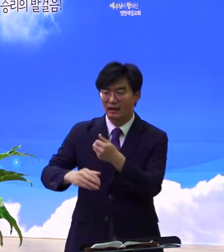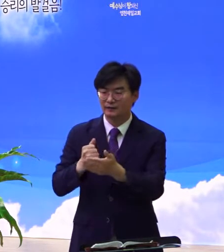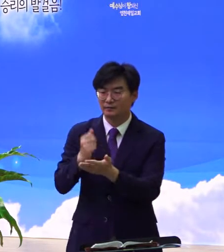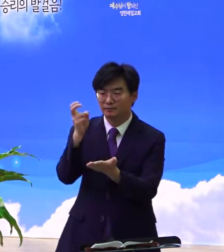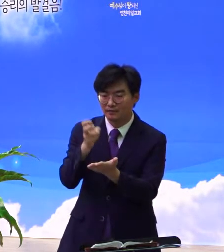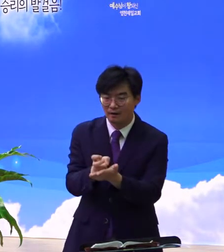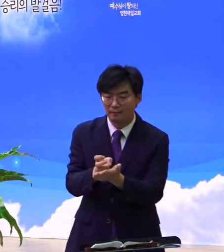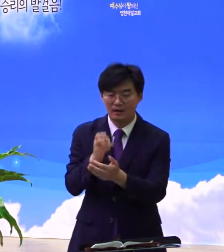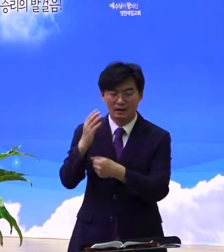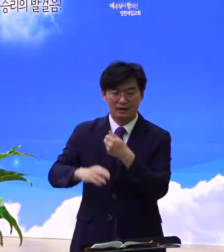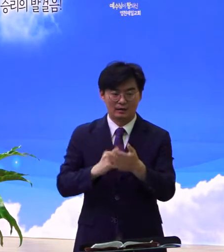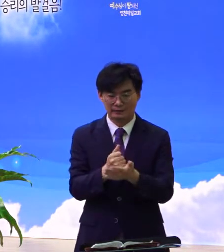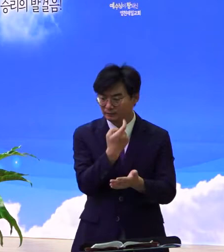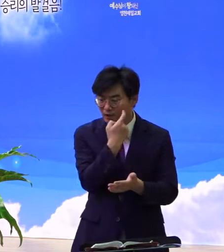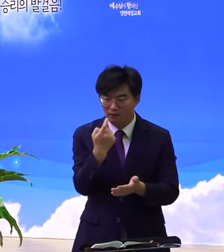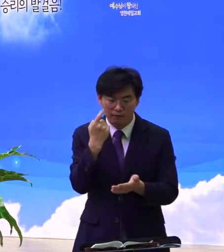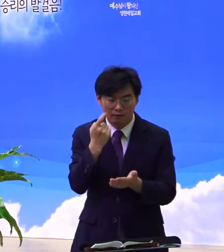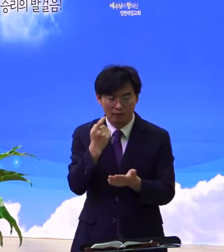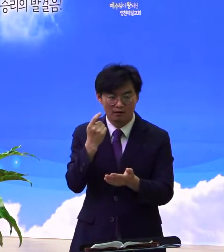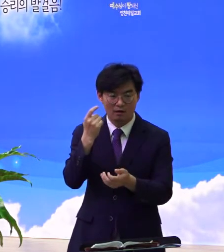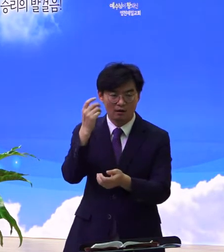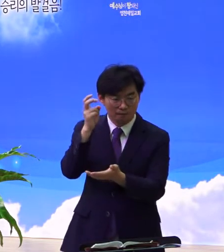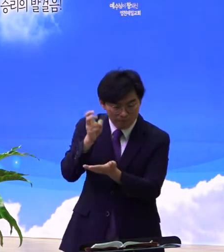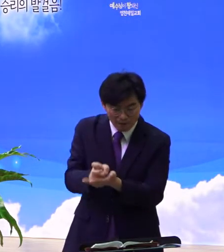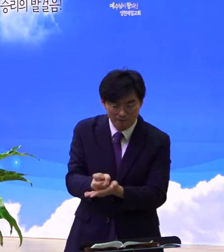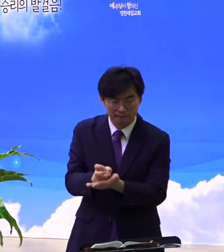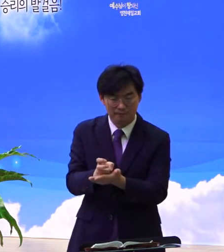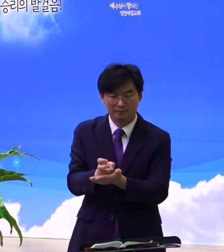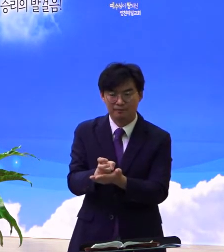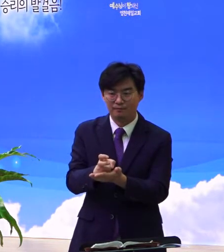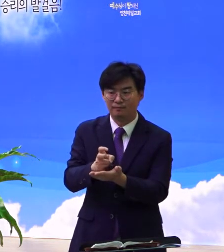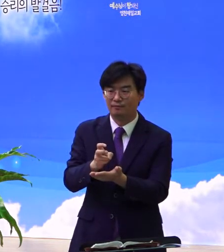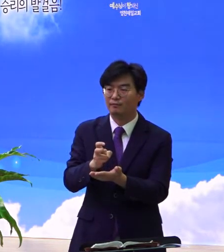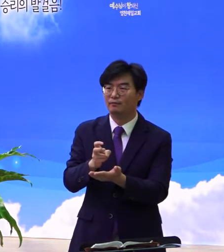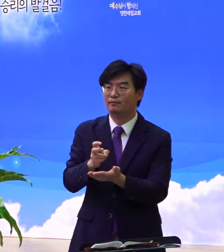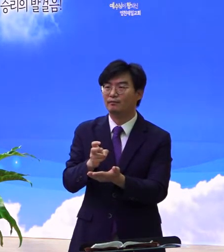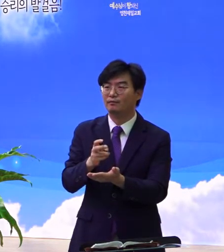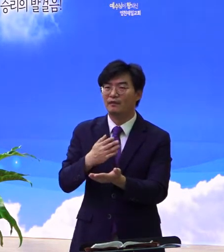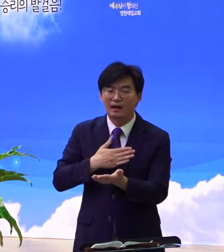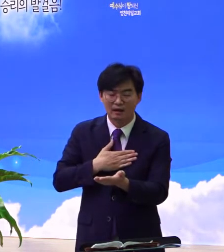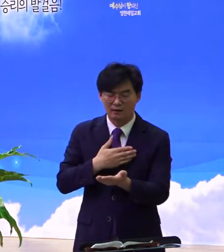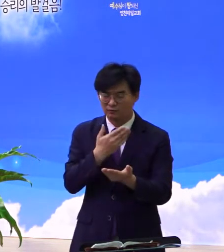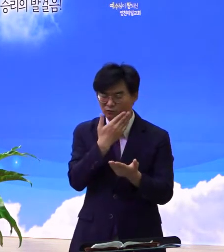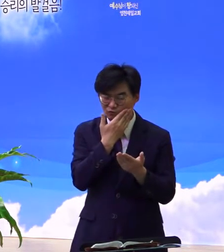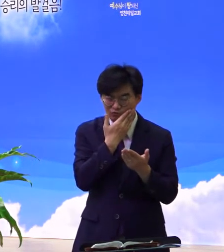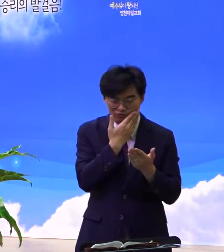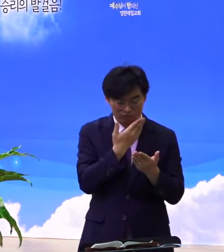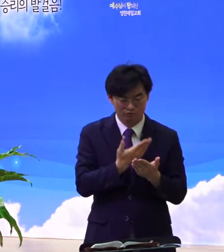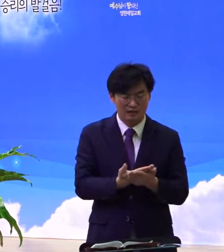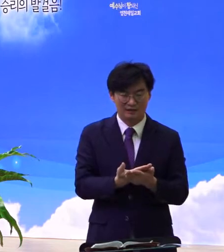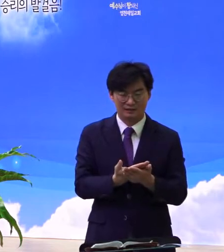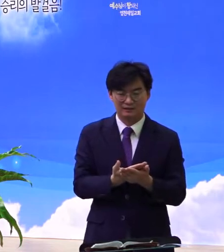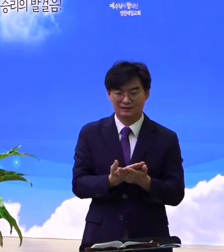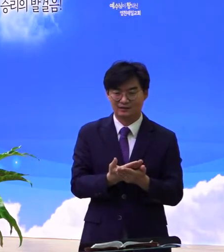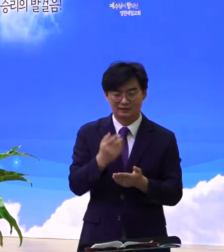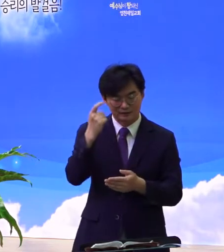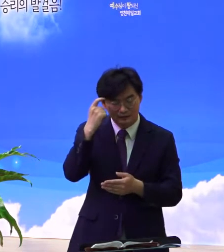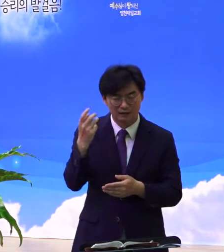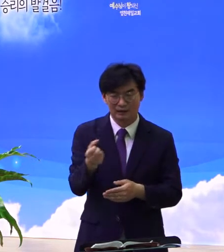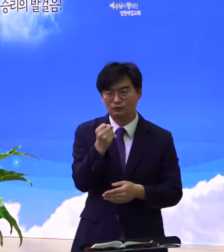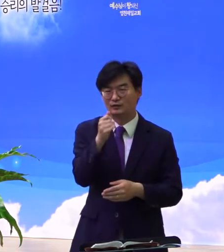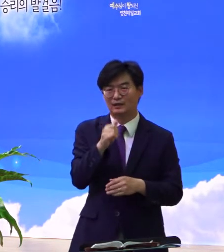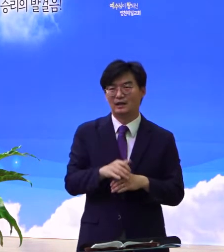여호와의 증거, 여호와의 교훈, 여호와의 계명을 순금보다 더 사모했고